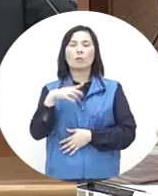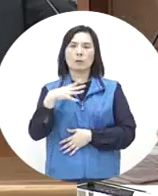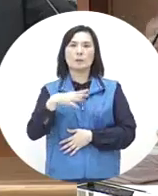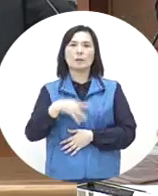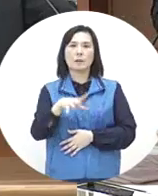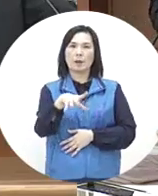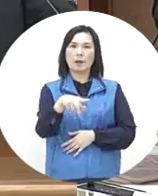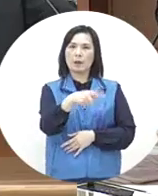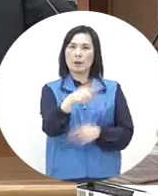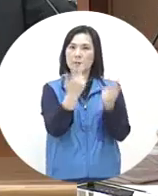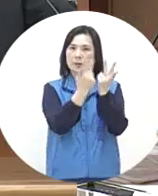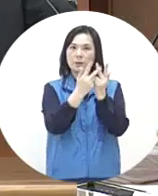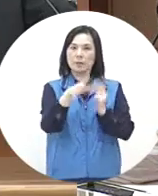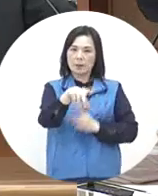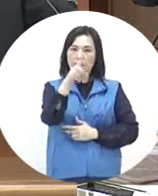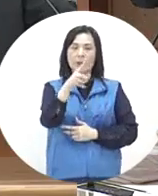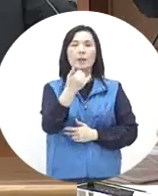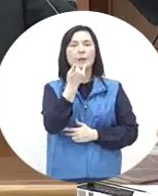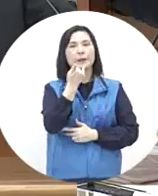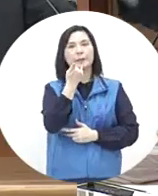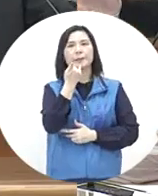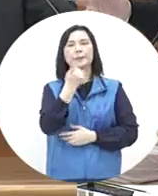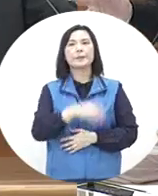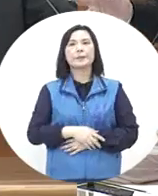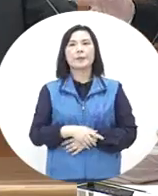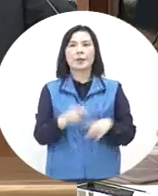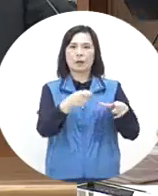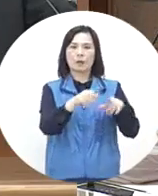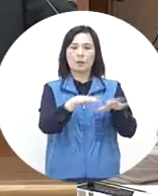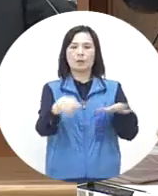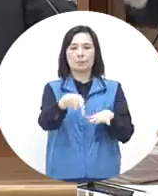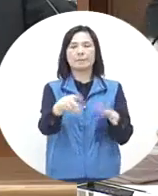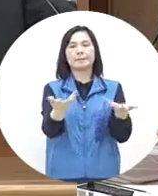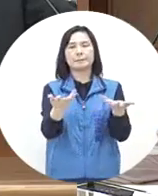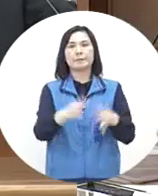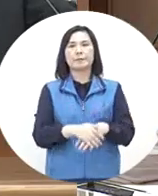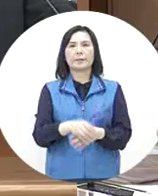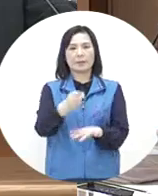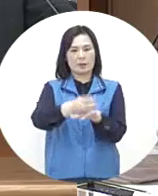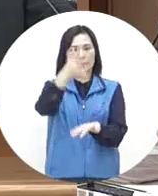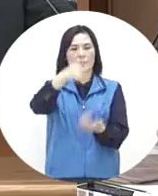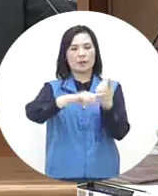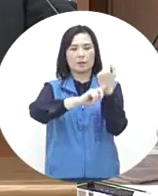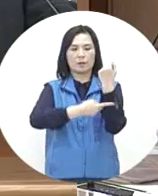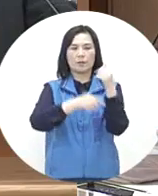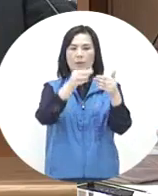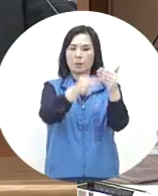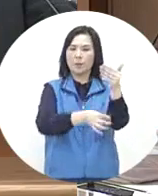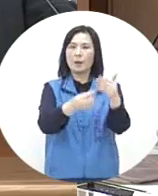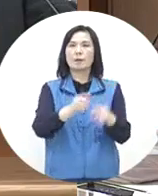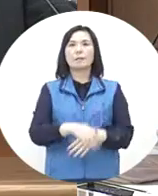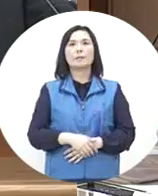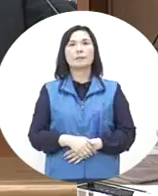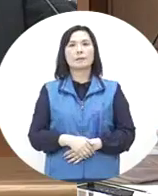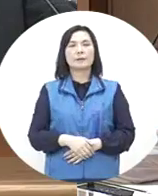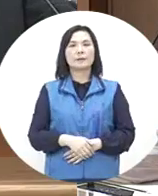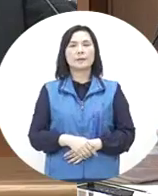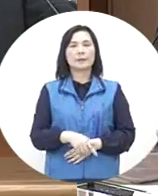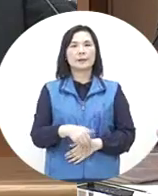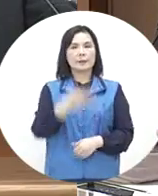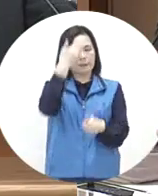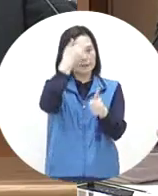其实我们可以先做有关公共安全的部分啊，尤其是建筑法规，是不是可以拜托市长吼，让